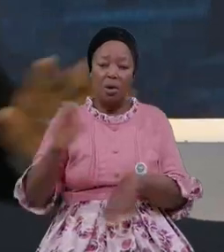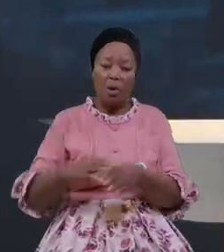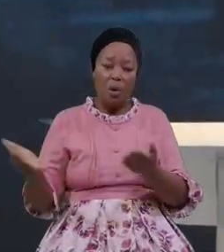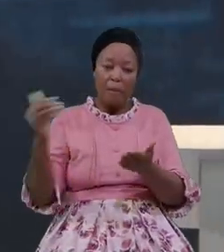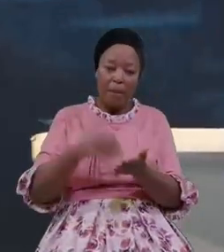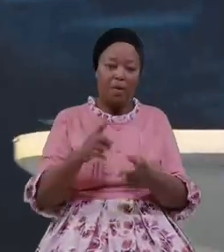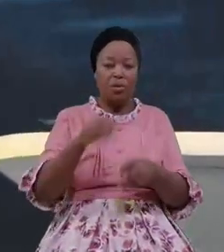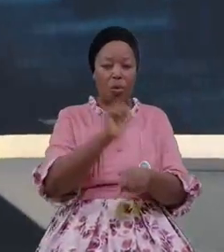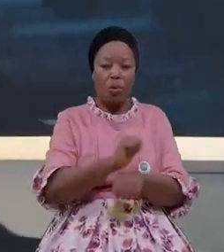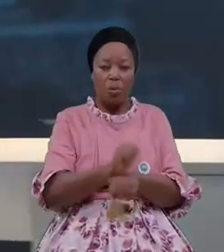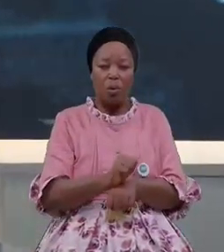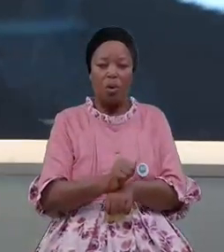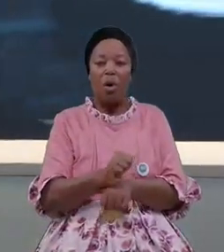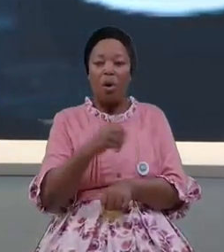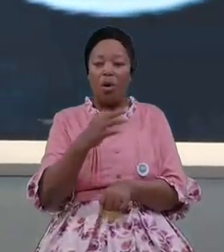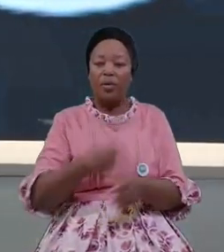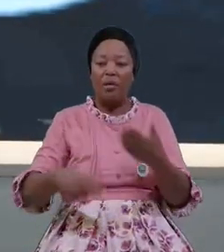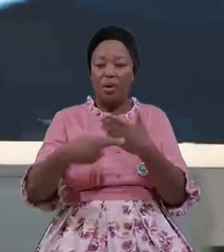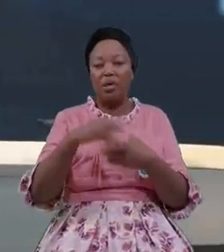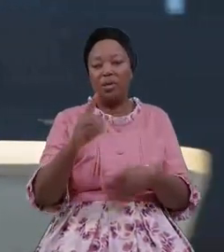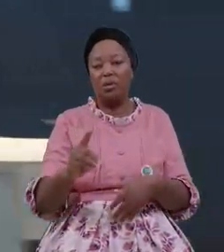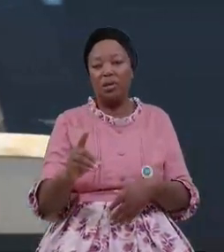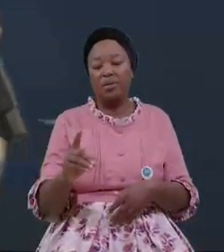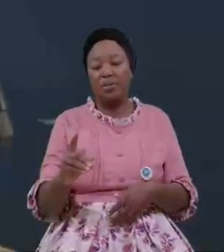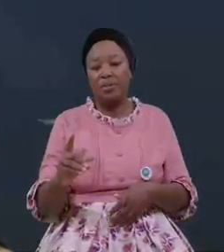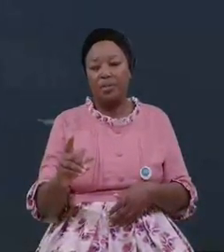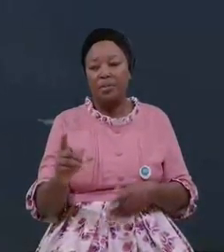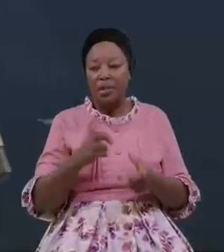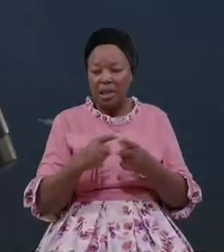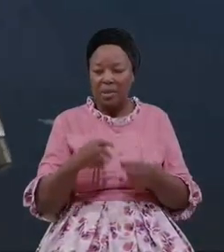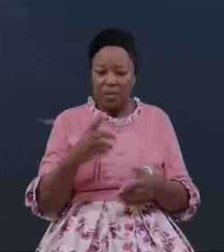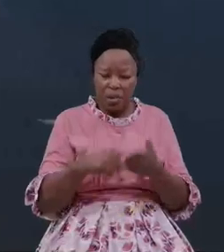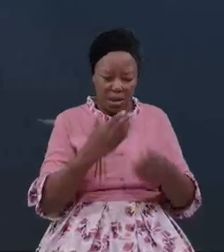personne restaurée l'histoire ici c'est que pi